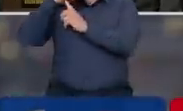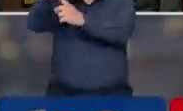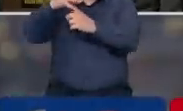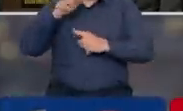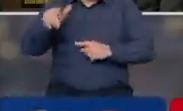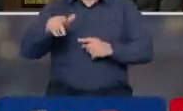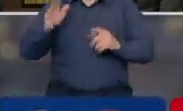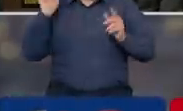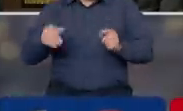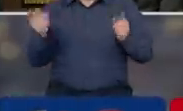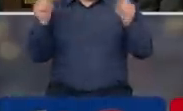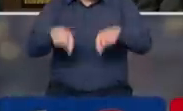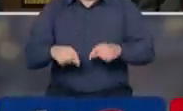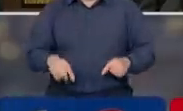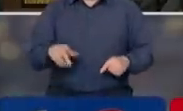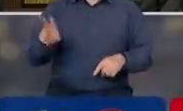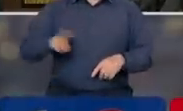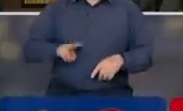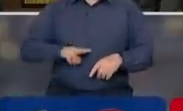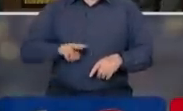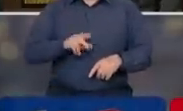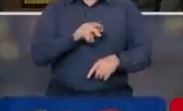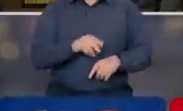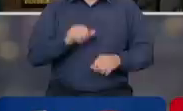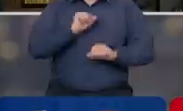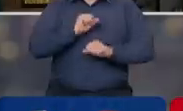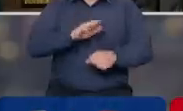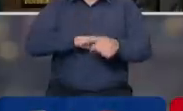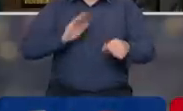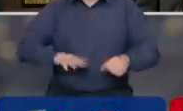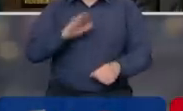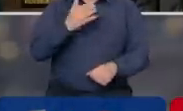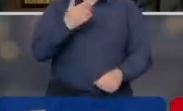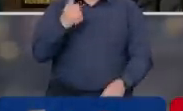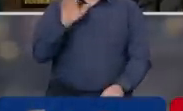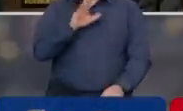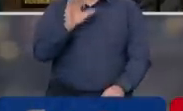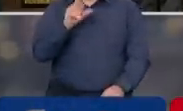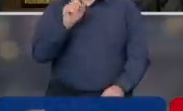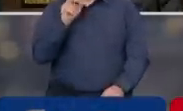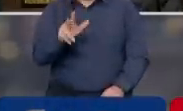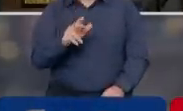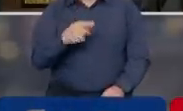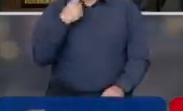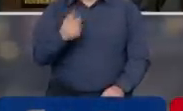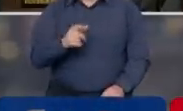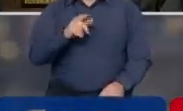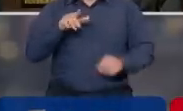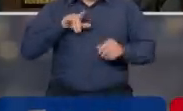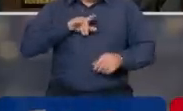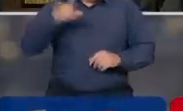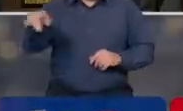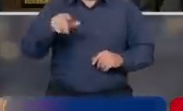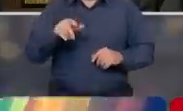one ułatwiają akcja pan minister obrony narodowej mariusz błaszczak zdecydowało o tym że jest też samolot patrolowy